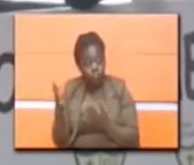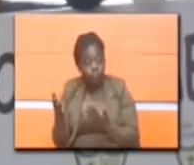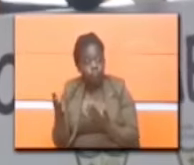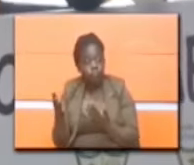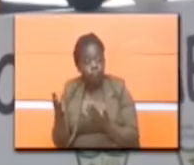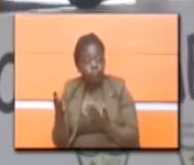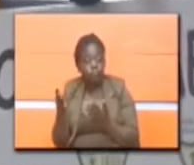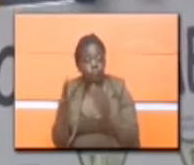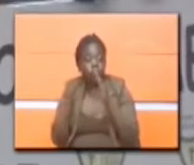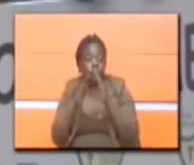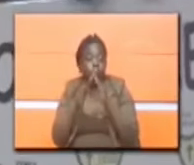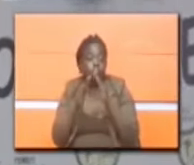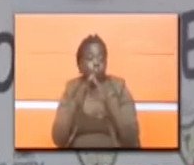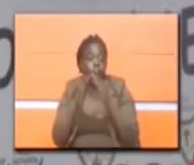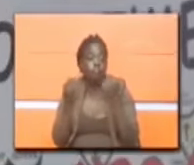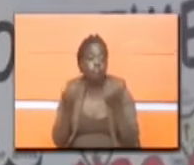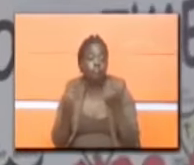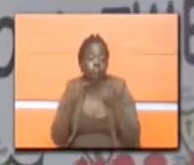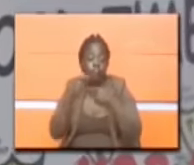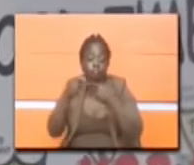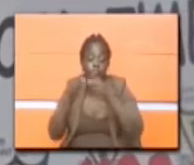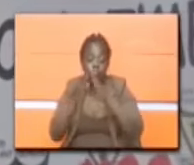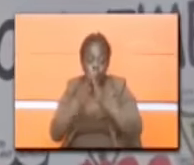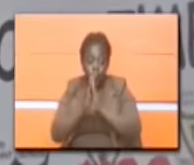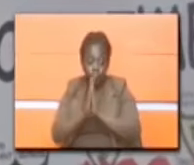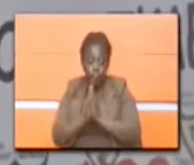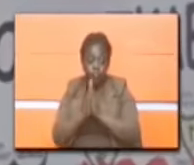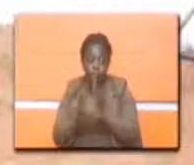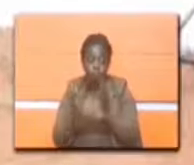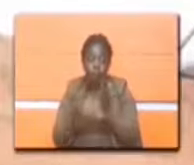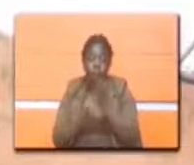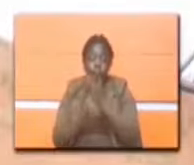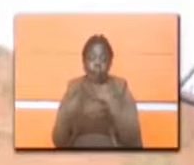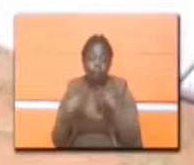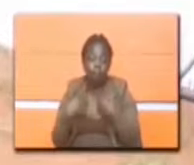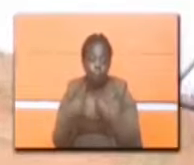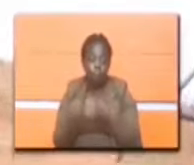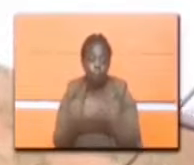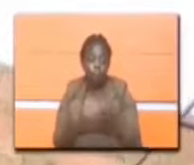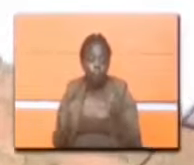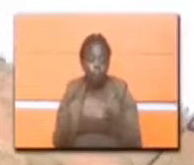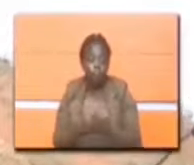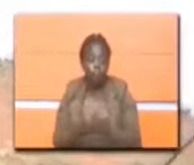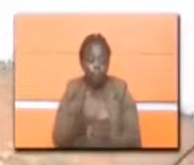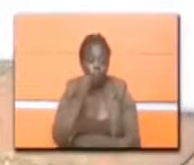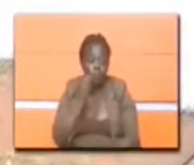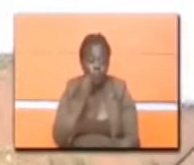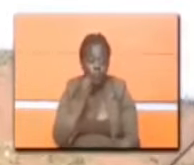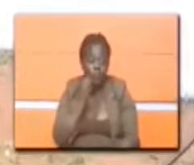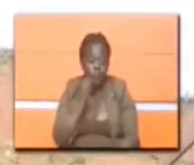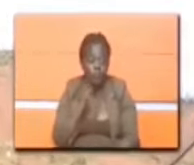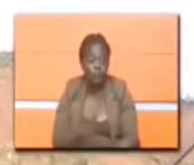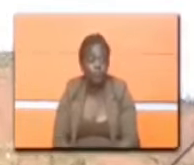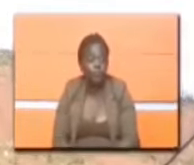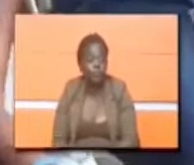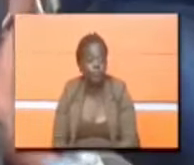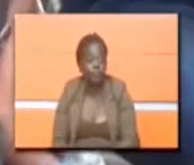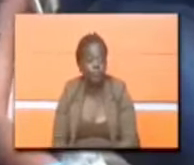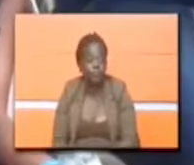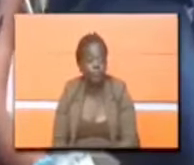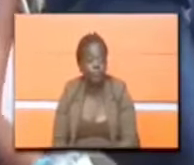obwabobwe era mwongere okumusabira Mukama amususe. David Tamale yakusekedde gwino ku Labukede